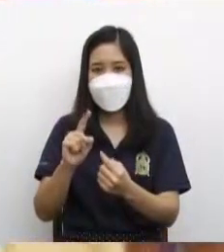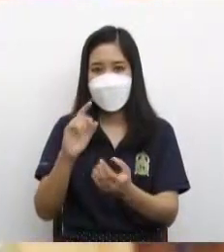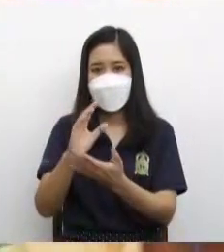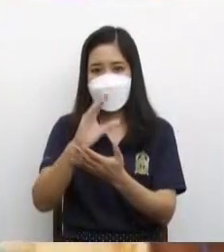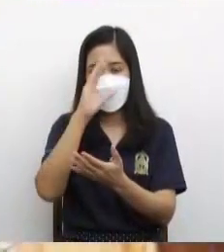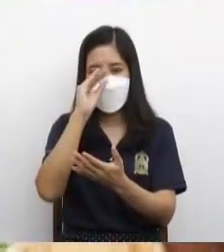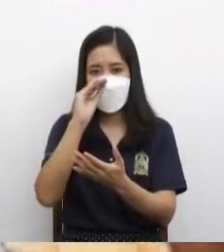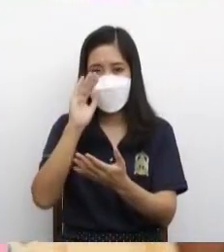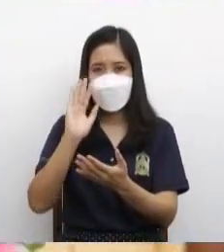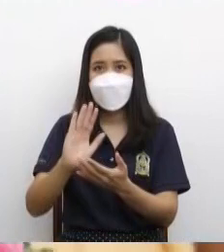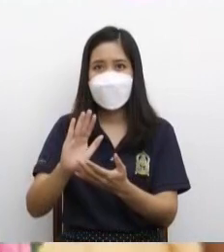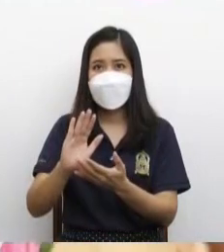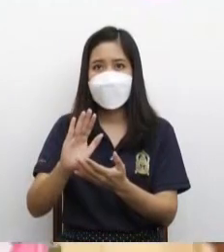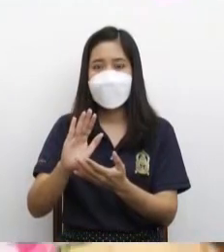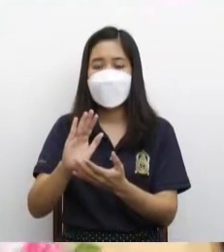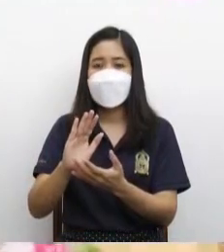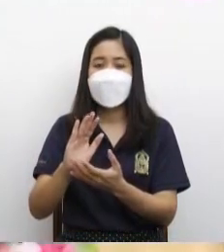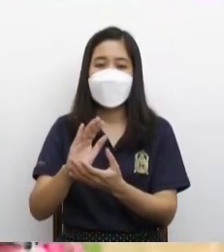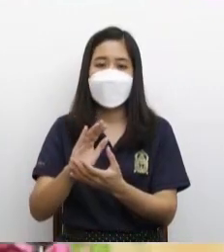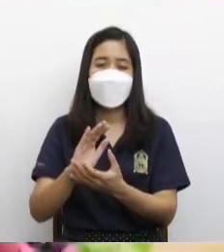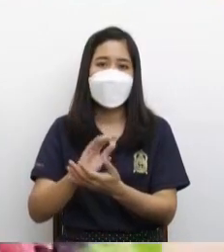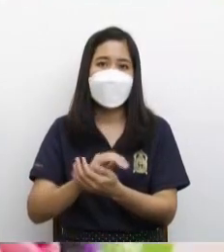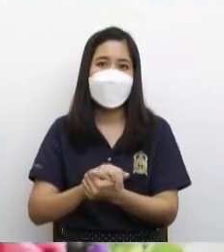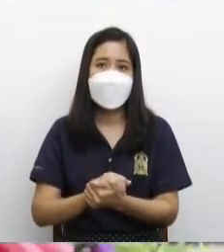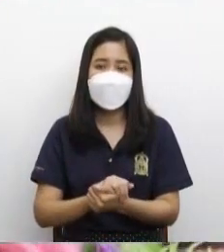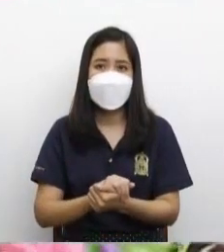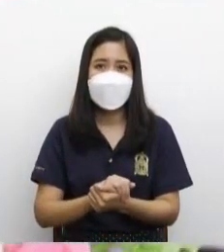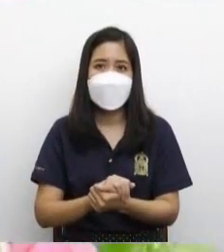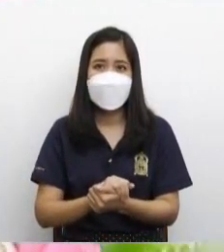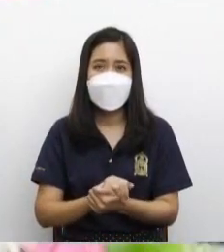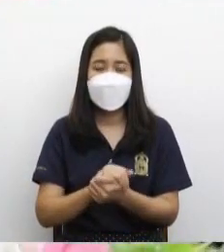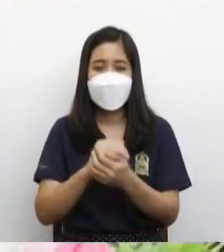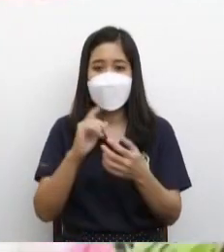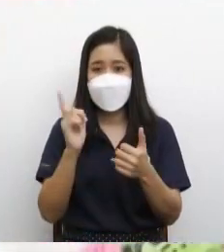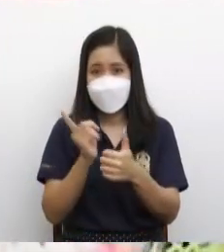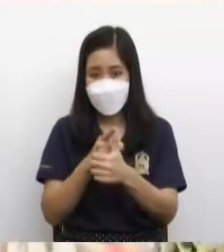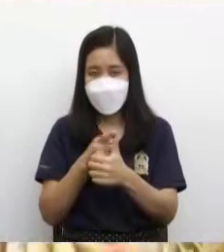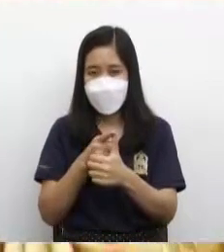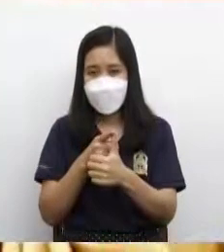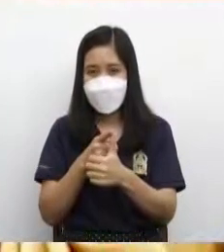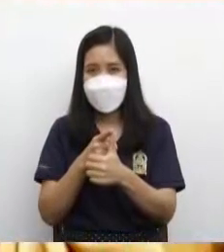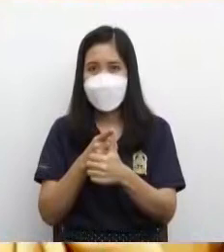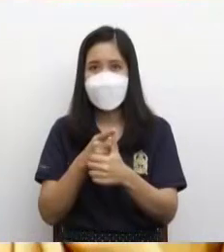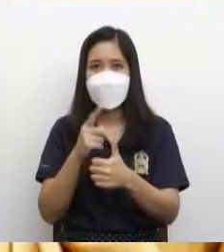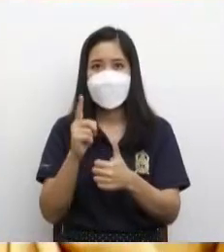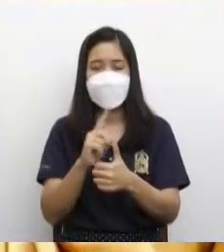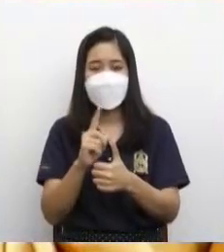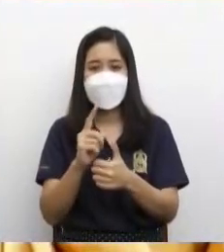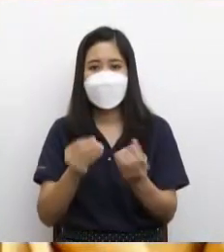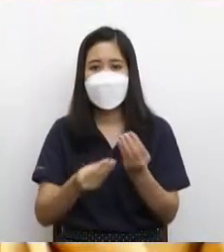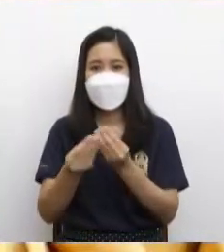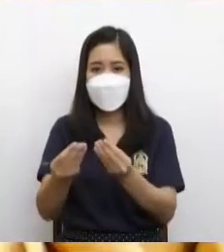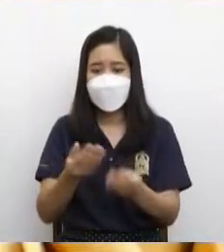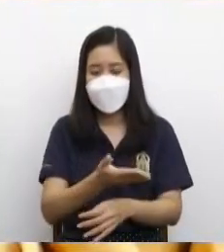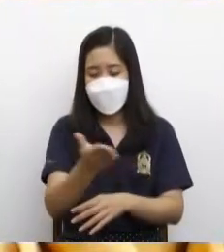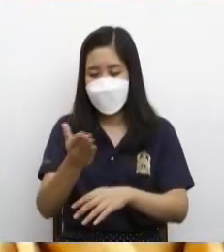พัฒนาสำนักงานครูวิทย์ใน 4เรื่องหลักคือประเด็นที่ 1เนี่ยอ่ะถ้าพูดถึงให้ท่านผู้อำนวย